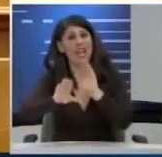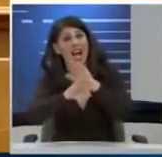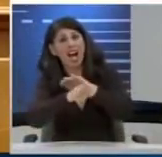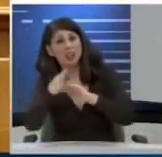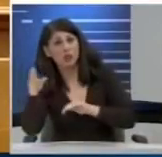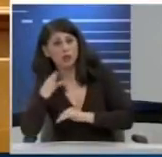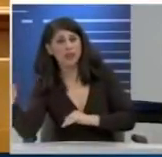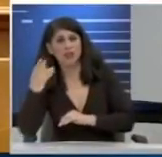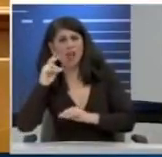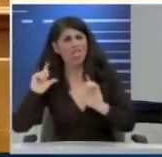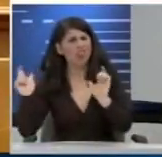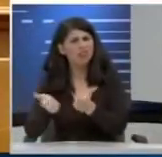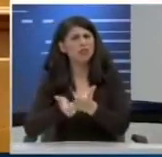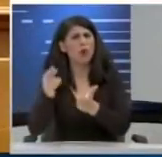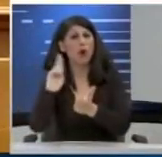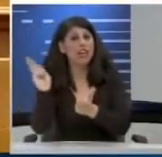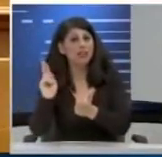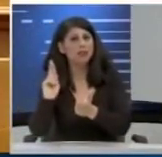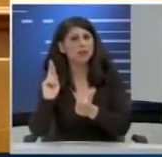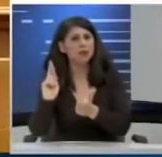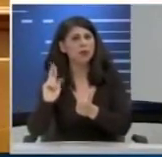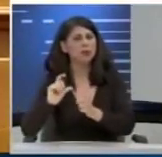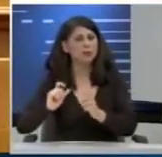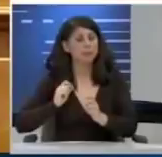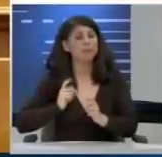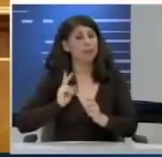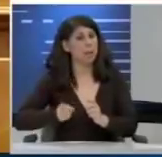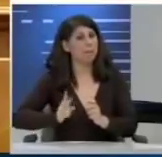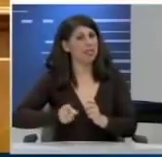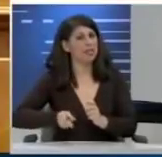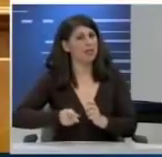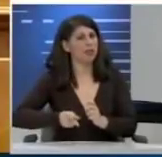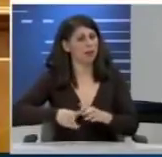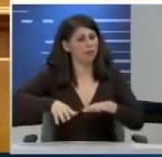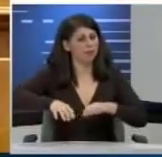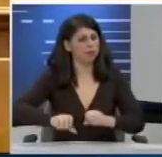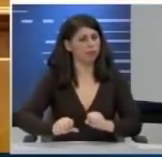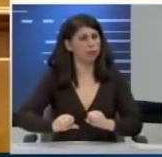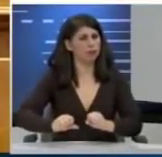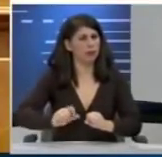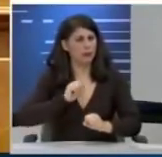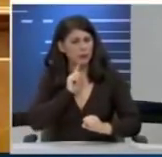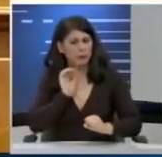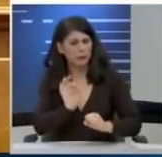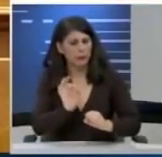ο εθνικισμός, ο ρατσισμός απειλούν να κυριαρχήσουν, να δηλητηριάσουν και να διχάσουν